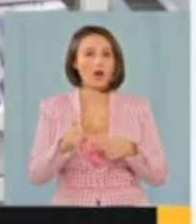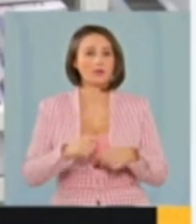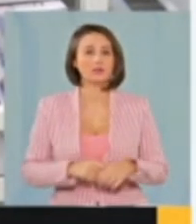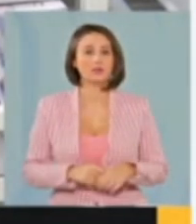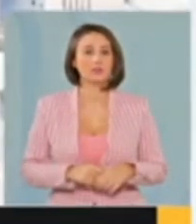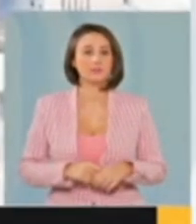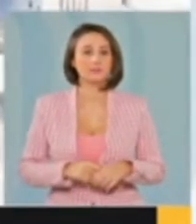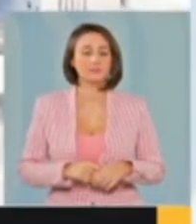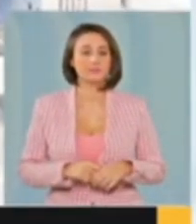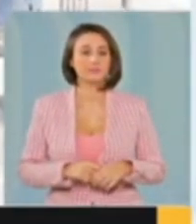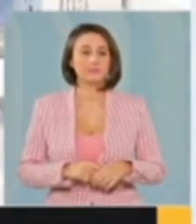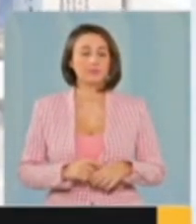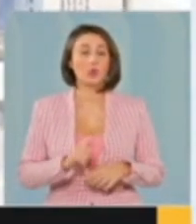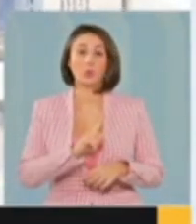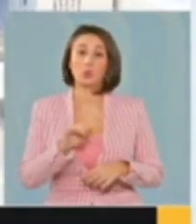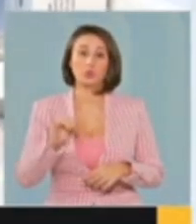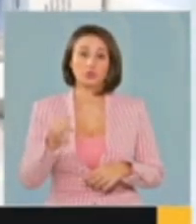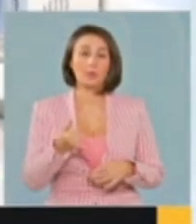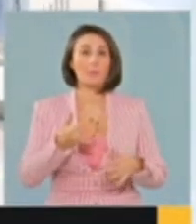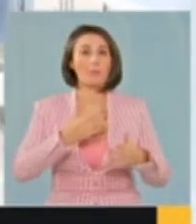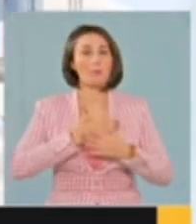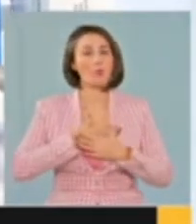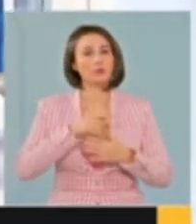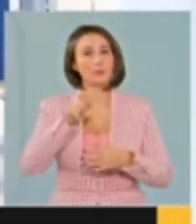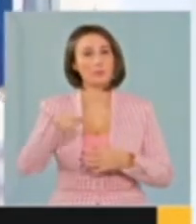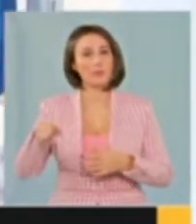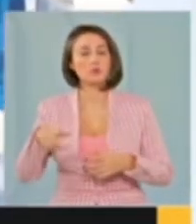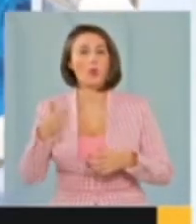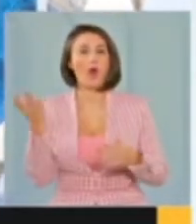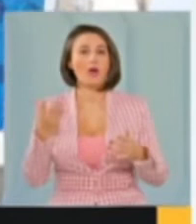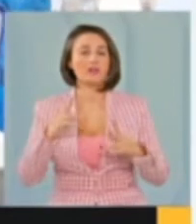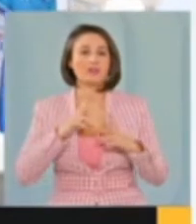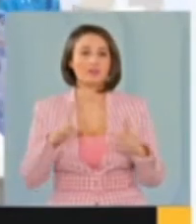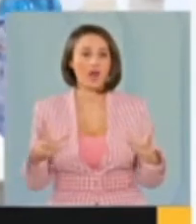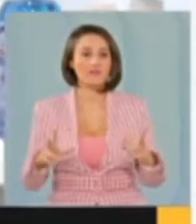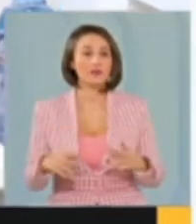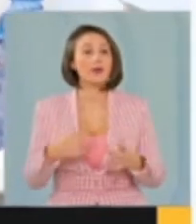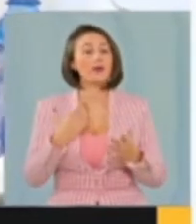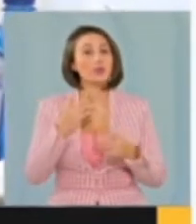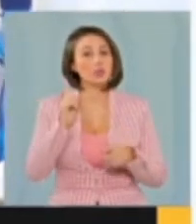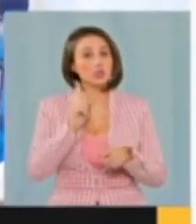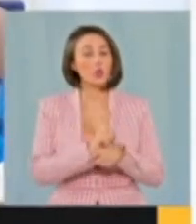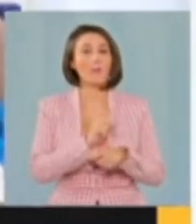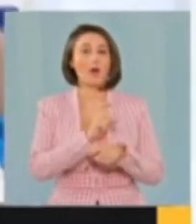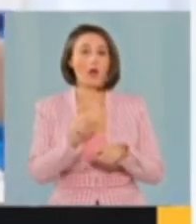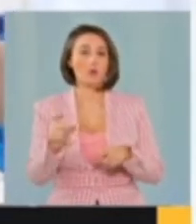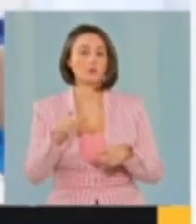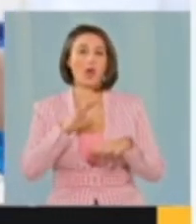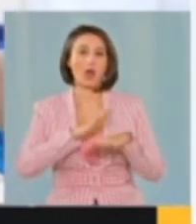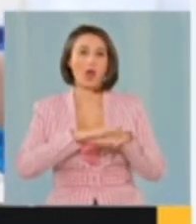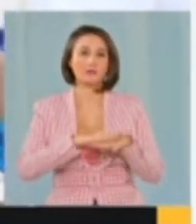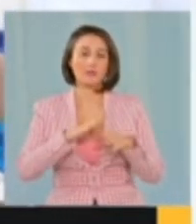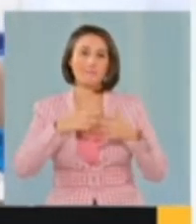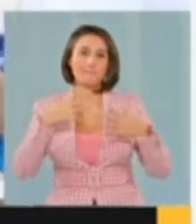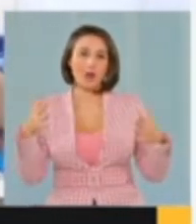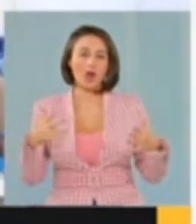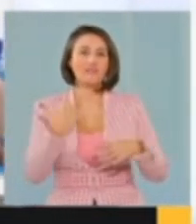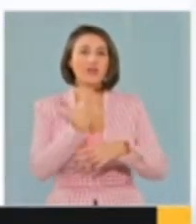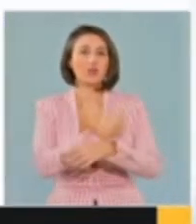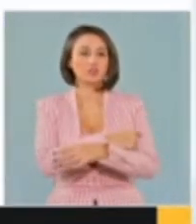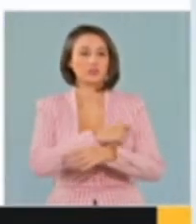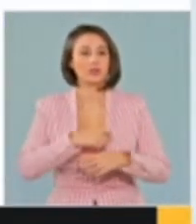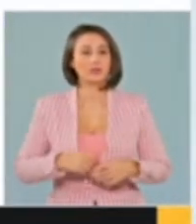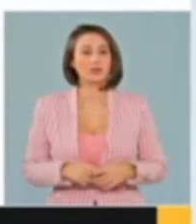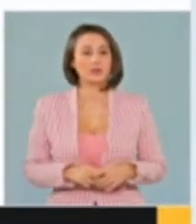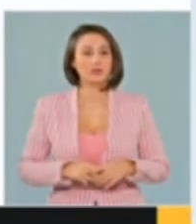infectări, bineînțeles nu și cel al deceselor și a persoanelor aflate în stare gravă, tocmai datorită ratei mare de